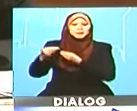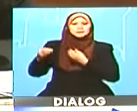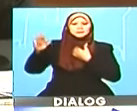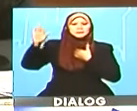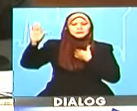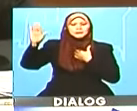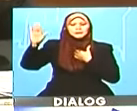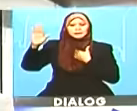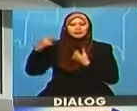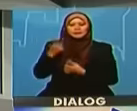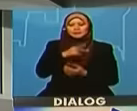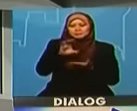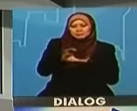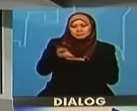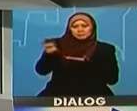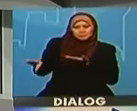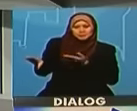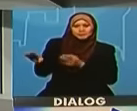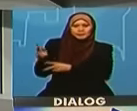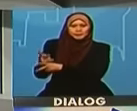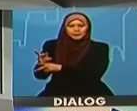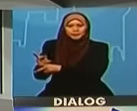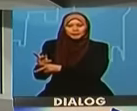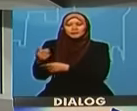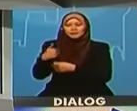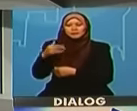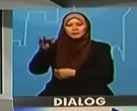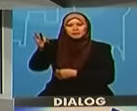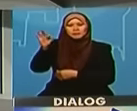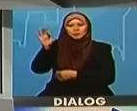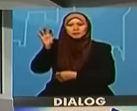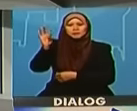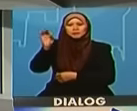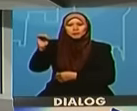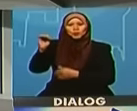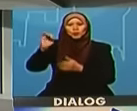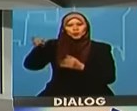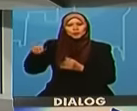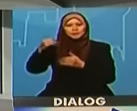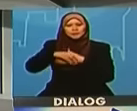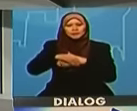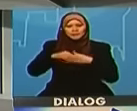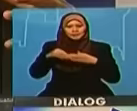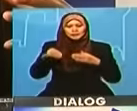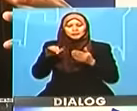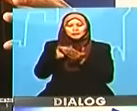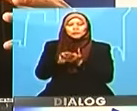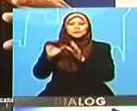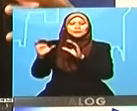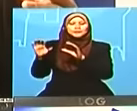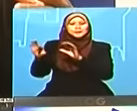jaminan. Okay. Jadi kita letak situ. Dan kemudian kita ada lebih kurang 990 juta ringgit. Ini daripada option